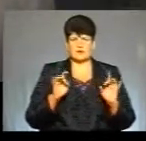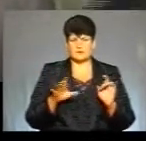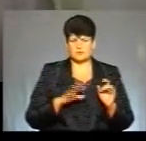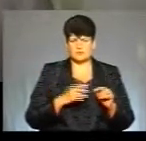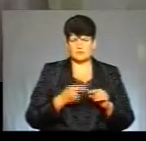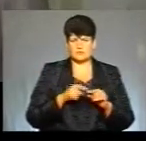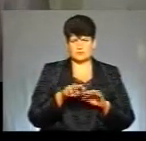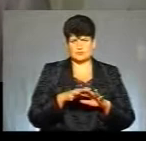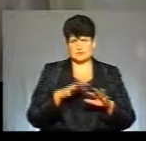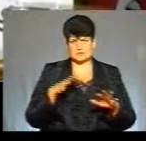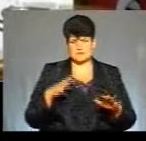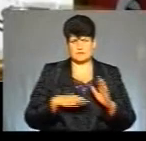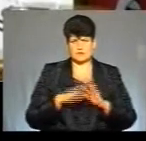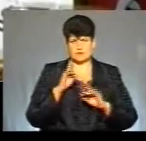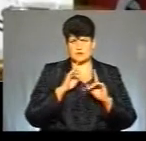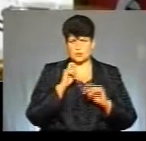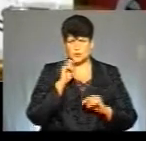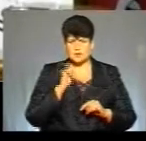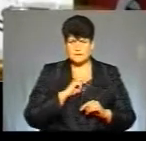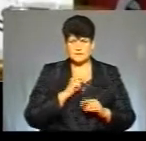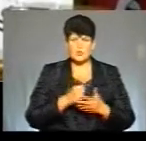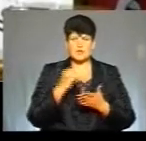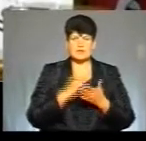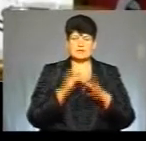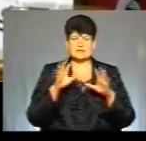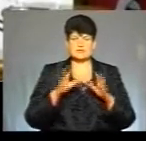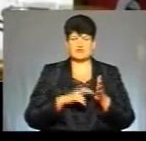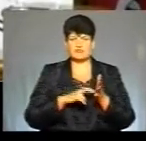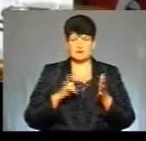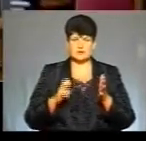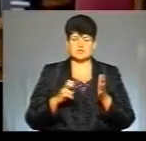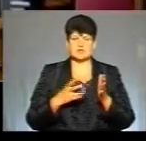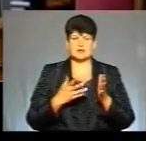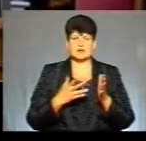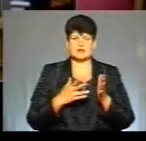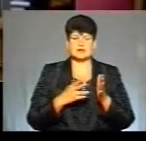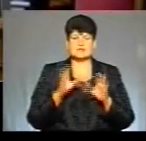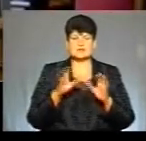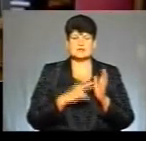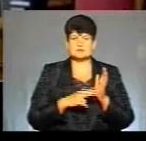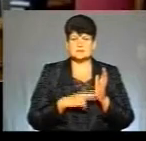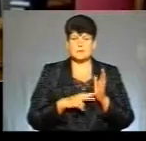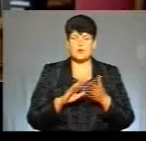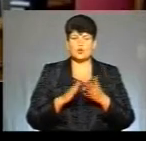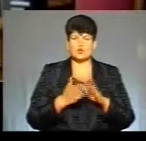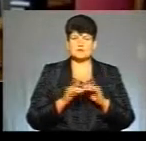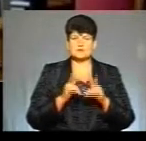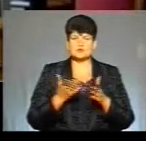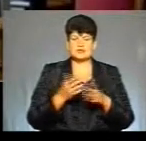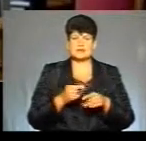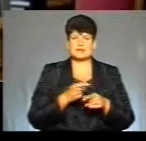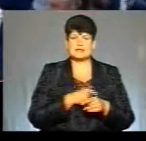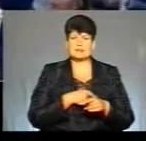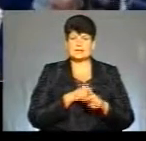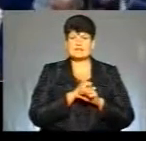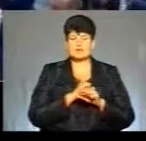всього залу Верховної Ради України. Ухвалений закон виключає зі статті 80 Конституції України положення, згідно з яким депутатів